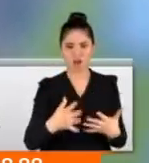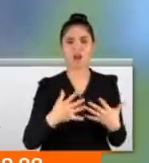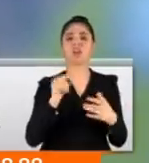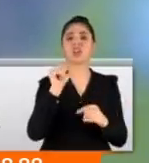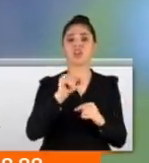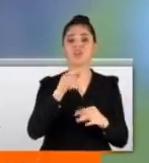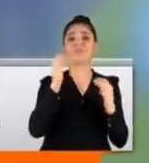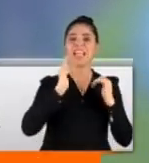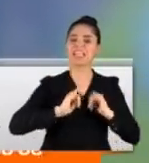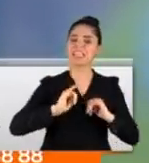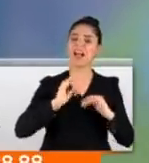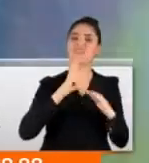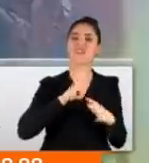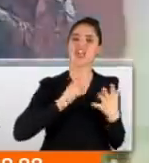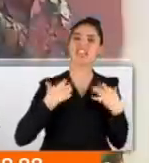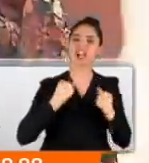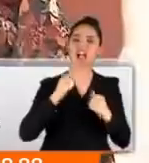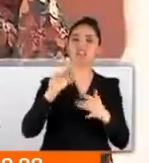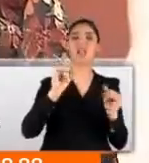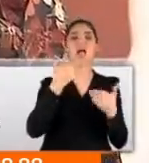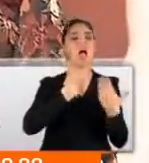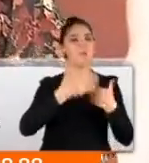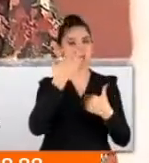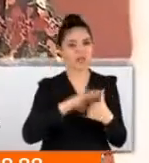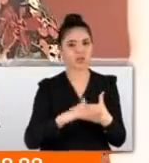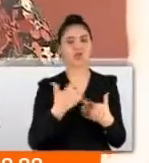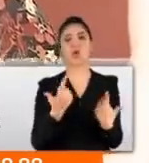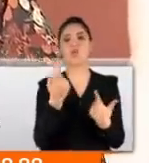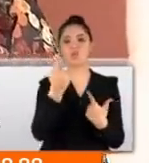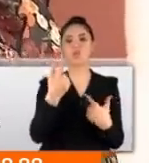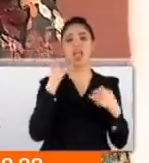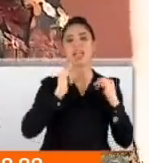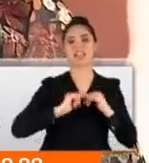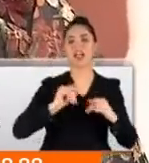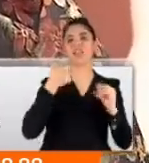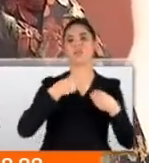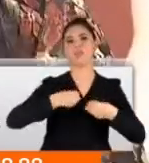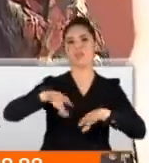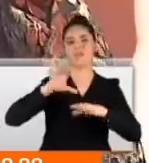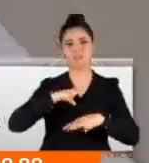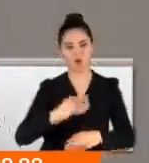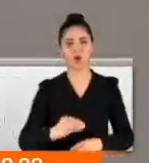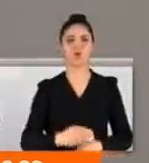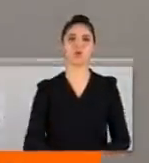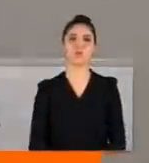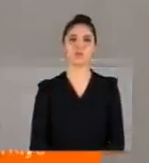şekilde, ameliyatsız, ağrısız, sızsız bir şekilde burada daha rahat bir şekilde kilolarımı